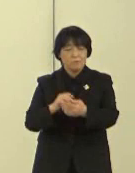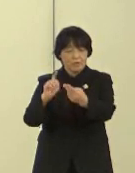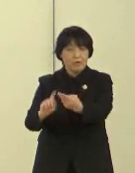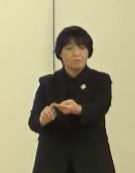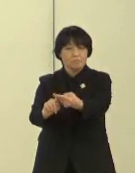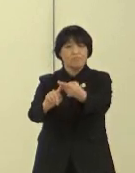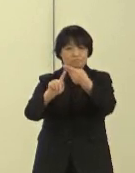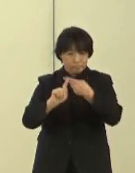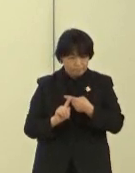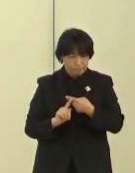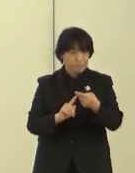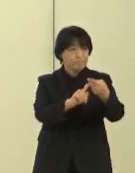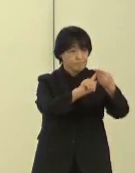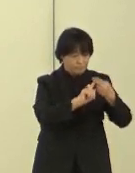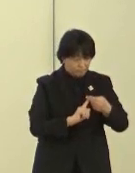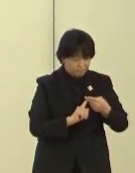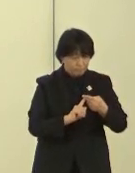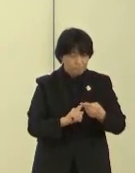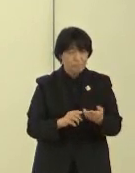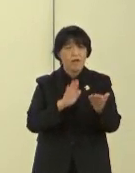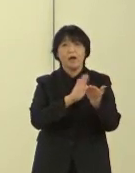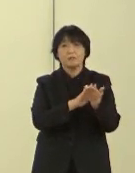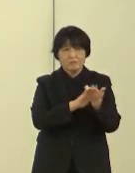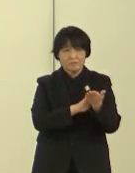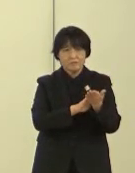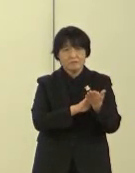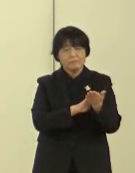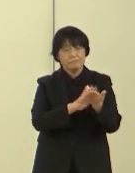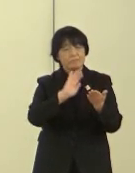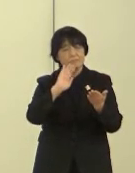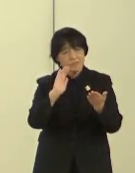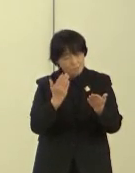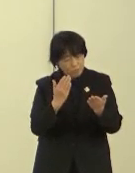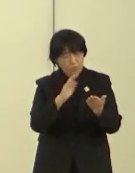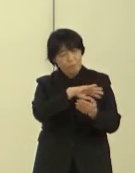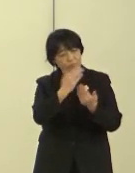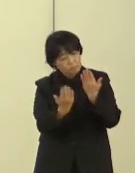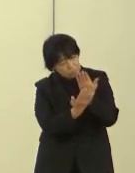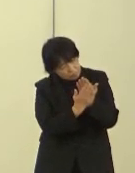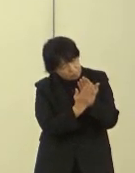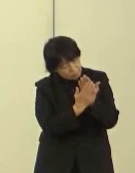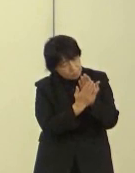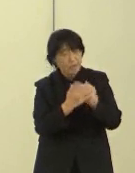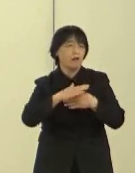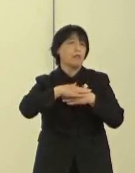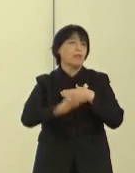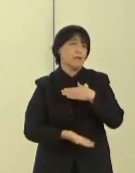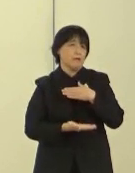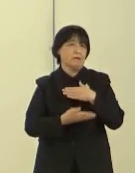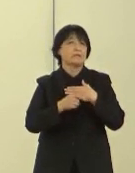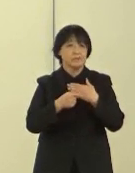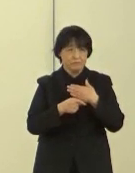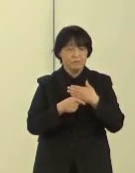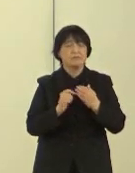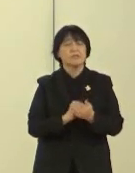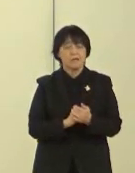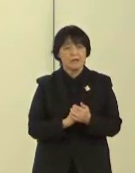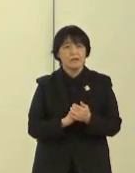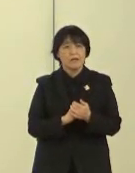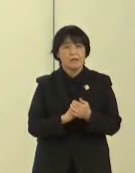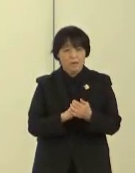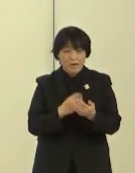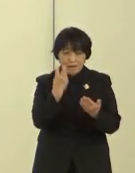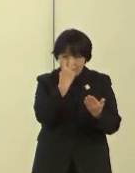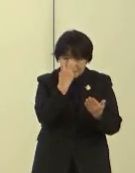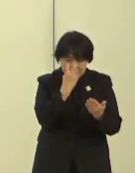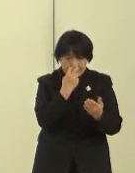ら添付されている資料がないということで、こうなりますと確認作業ができ